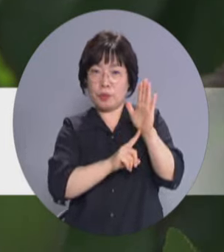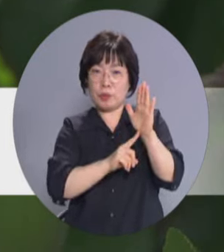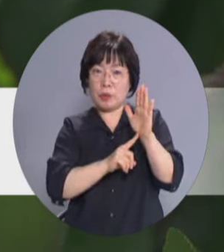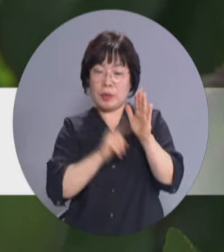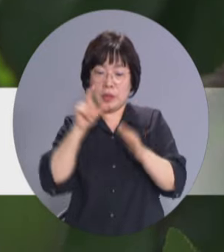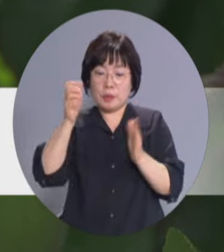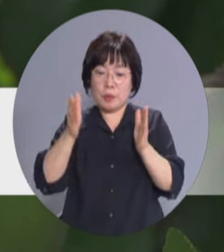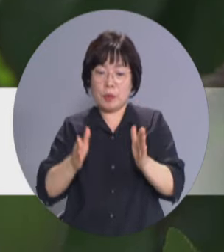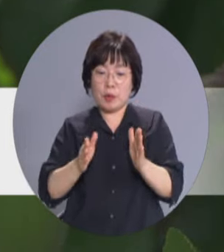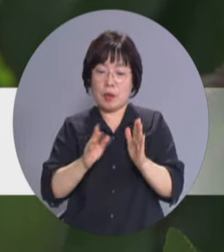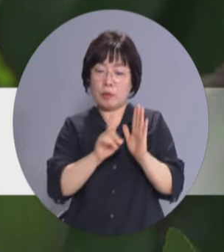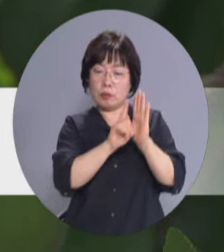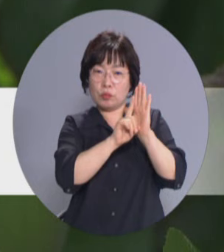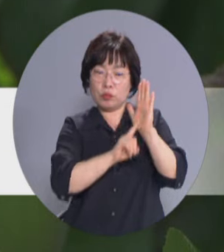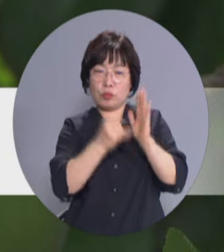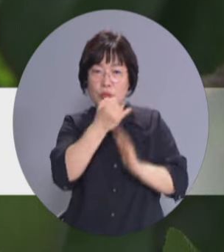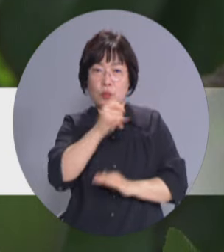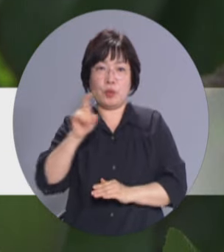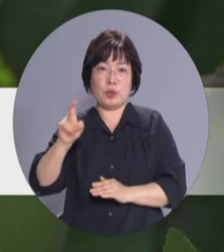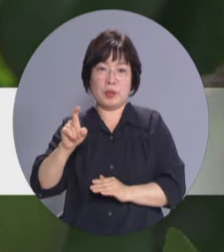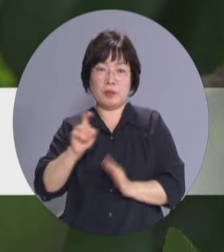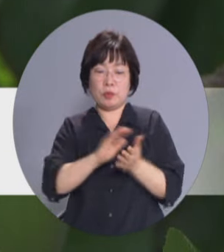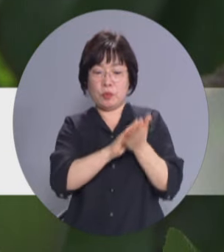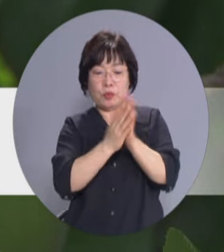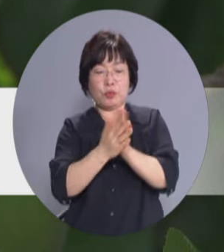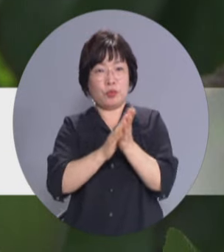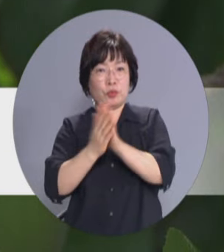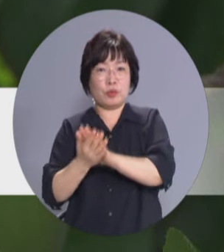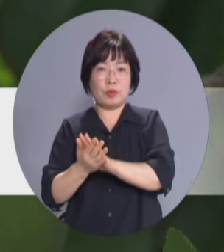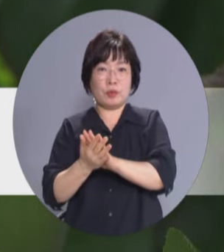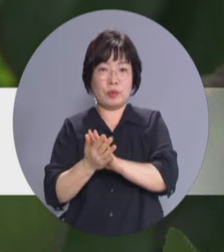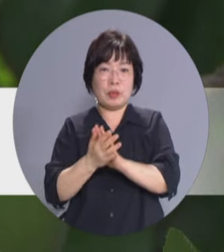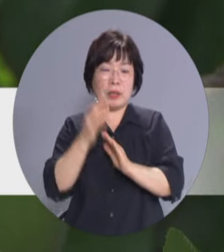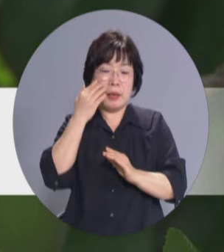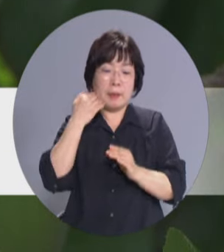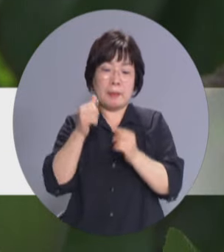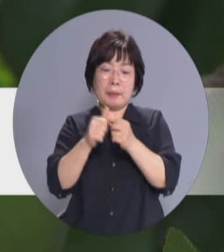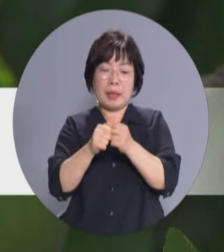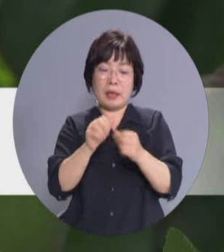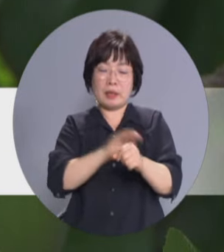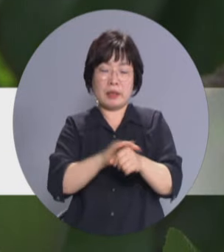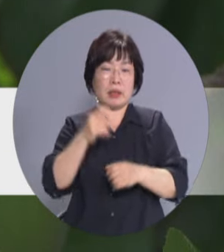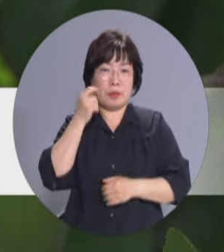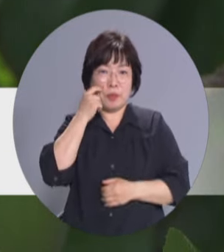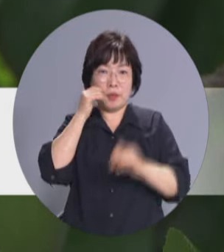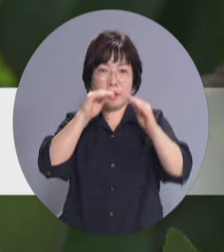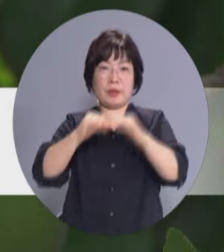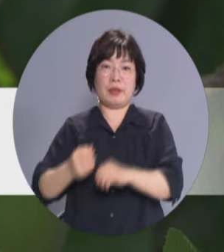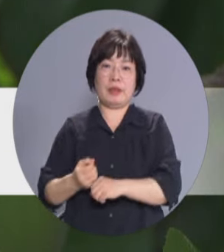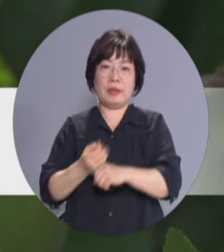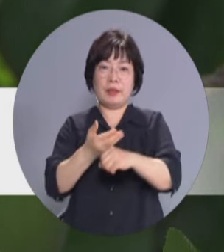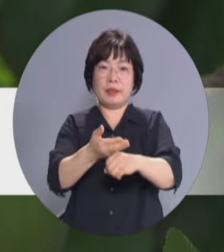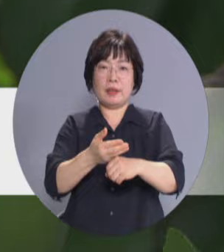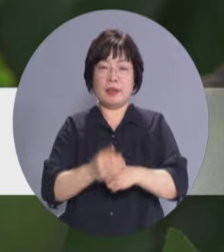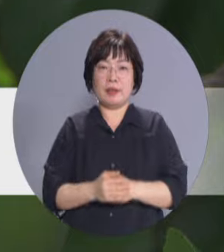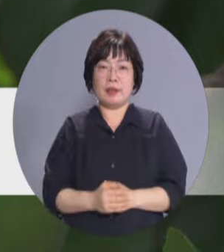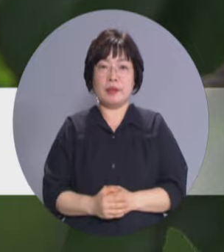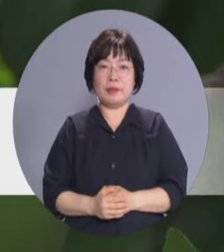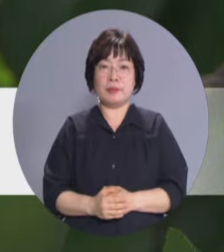영하 5도와 10도를 넘나드는 변덕스러운 기온 때문에 열매가 제대로 맺히지 않았습니다 김단비